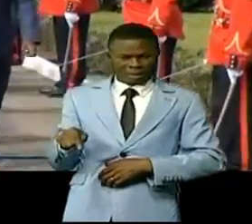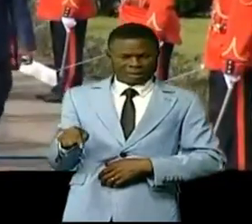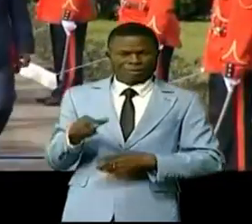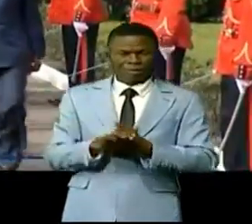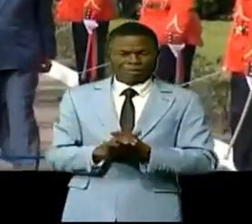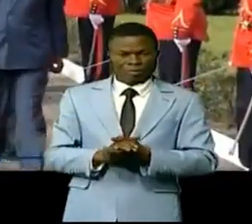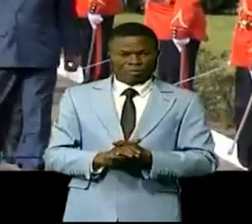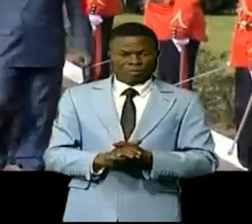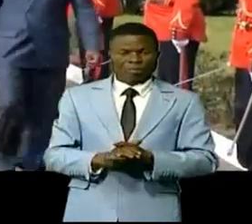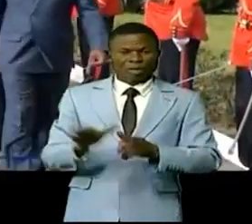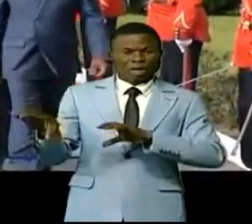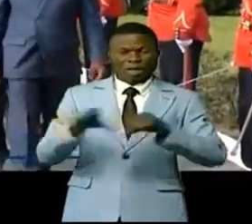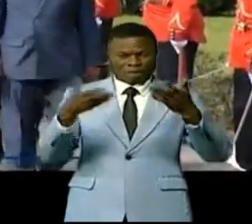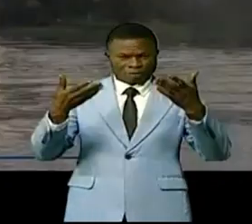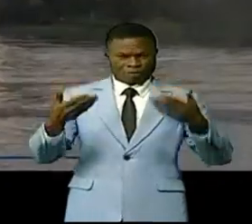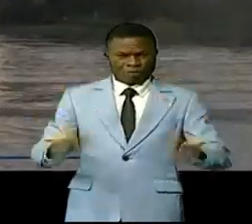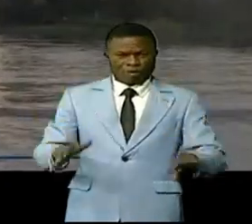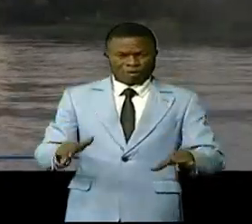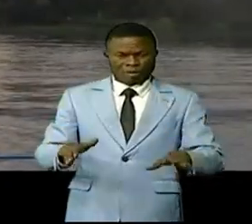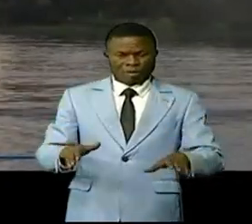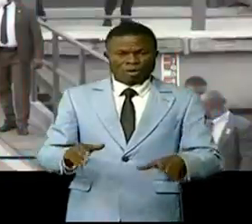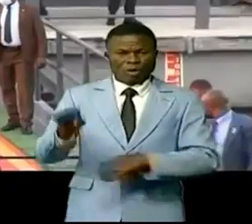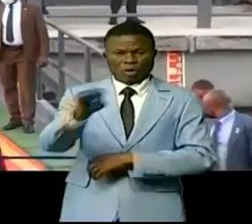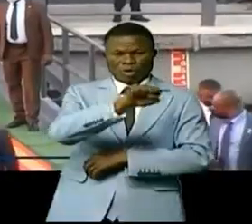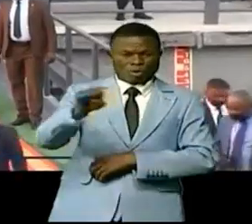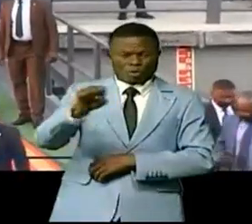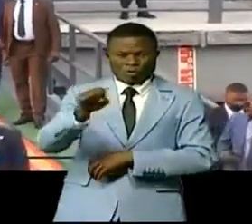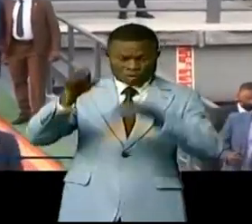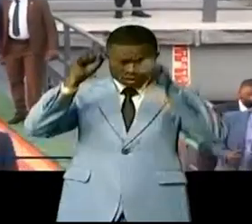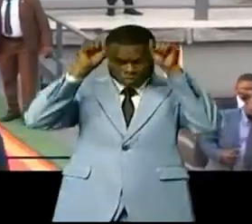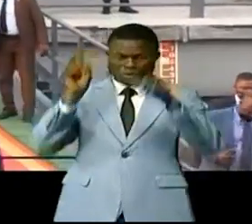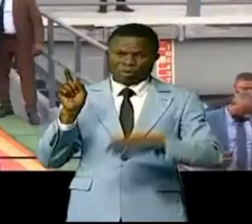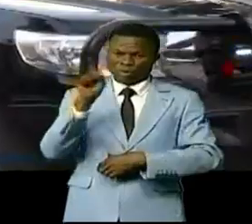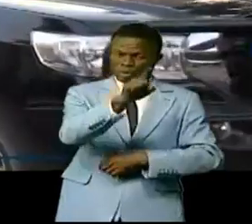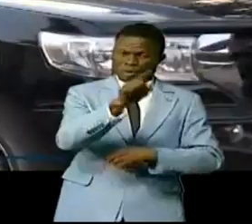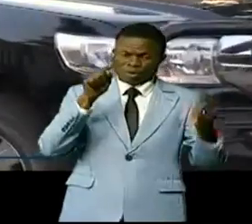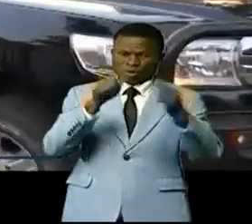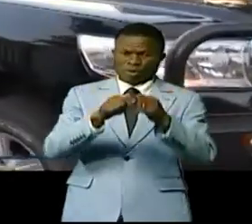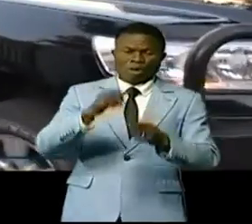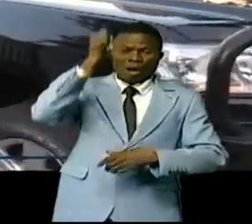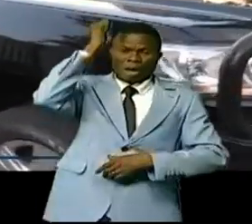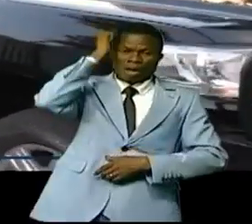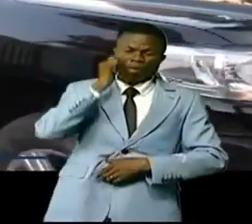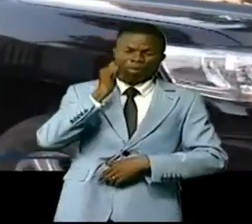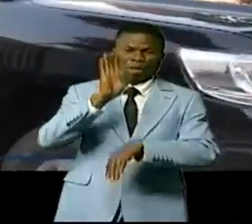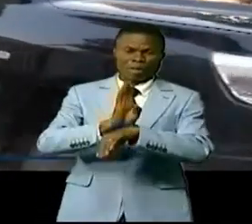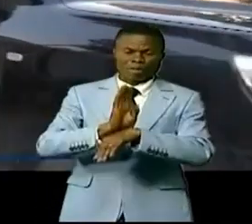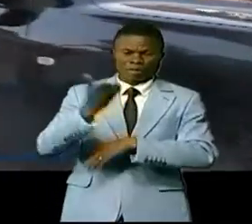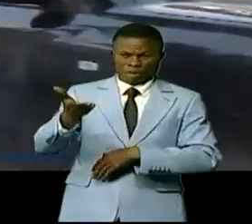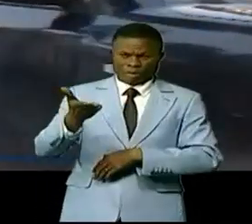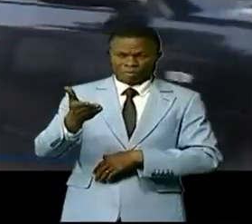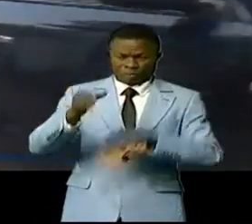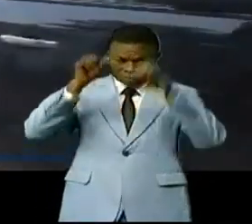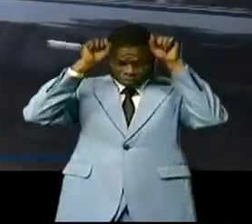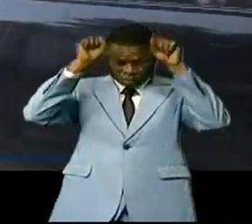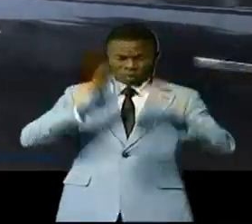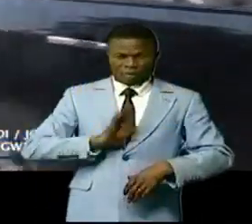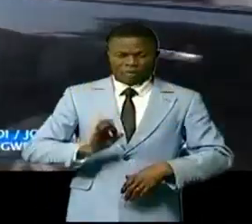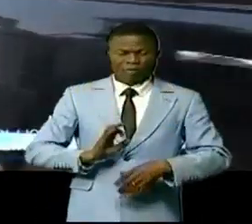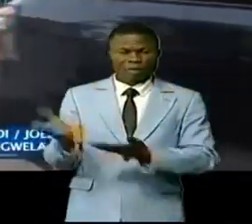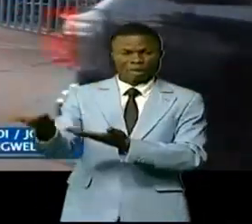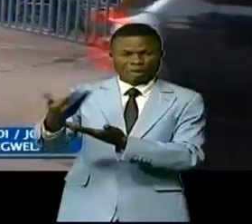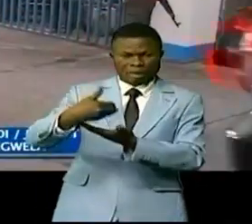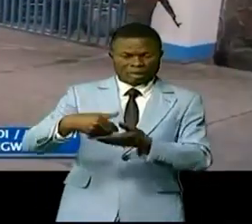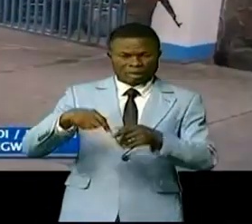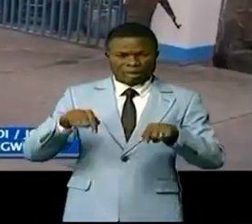Fin de la cérémonie, le cortège présidentiel a pris la direction du beach de Brazzaville. Le chef de l'État, Félix